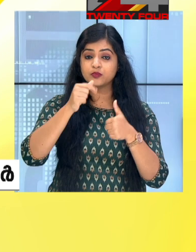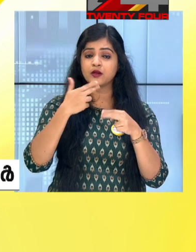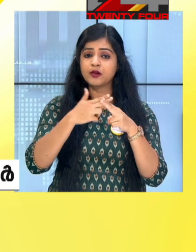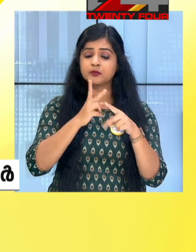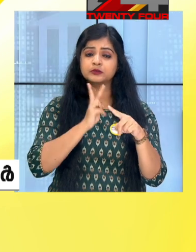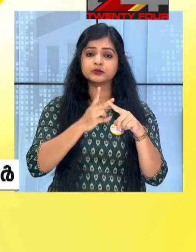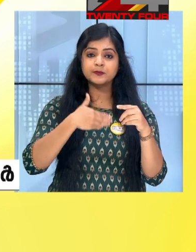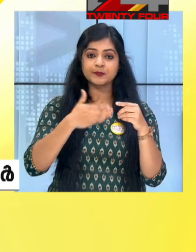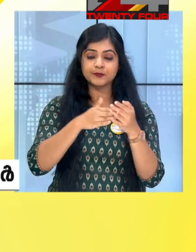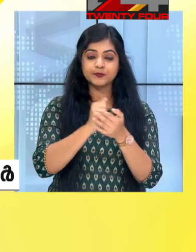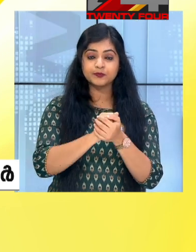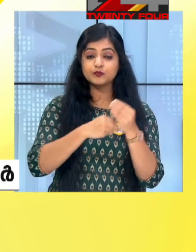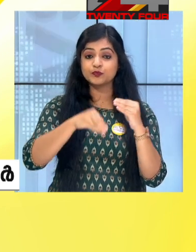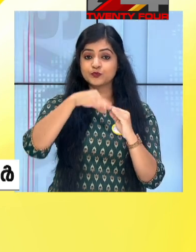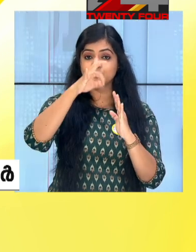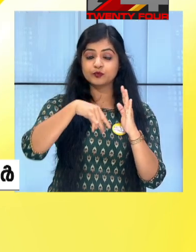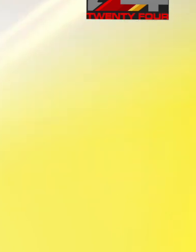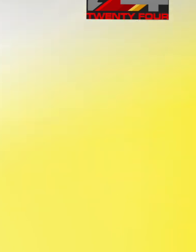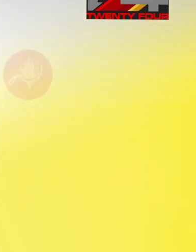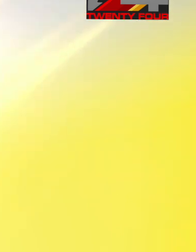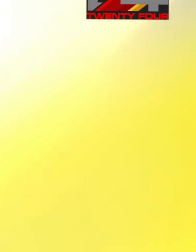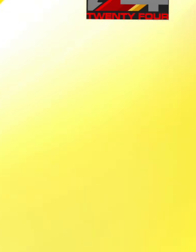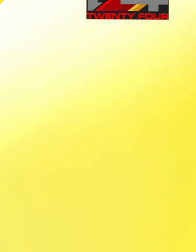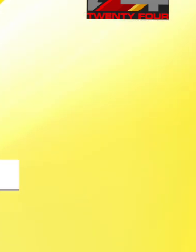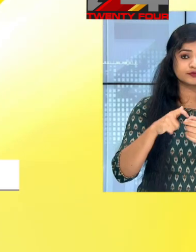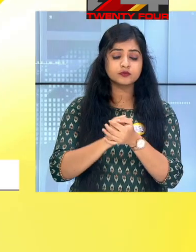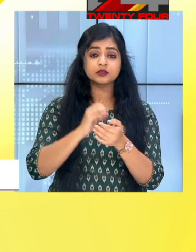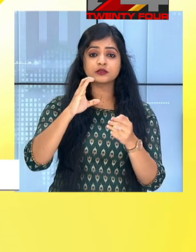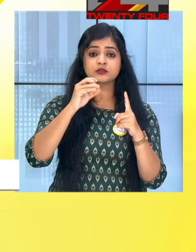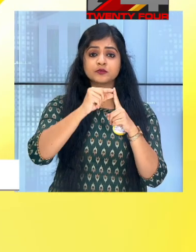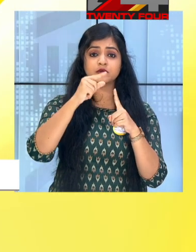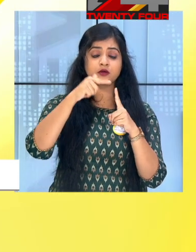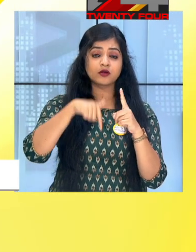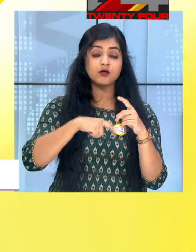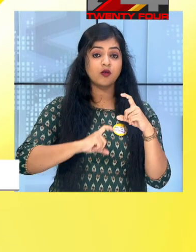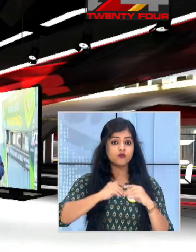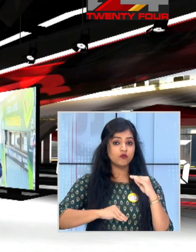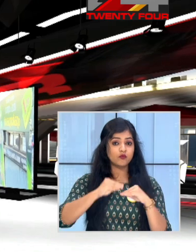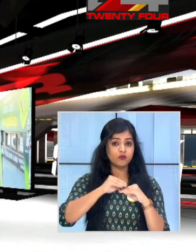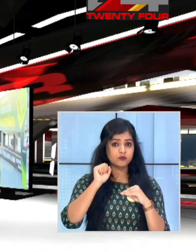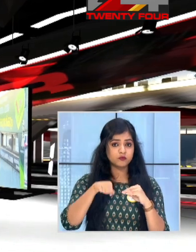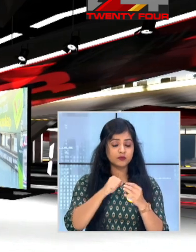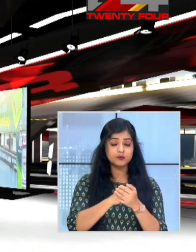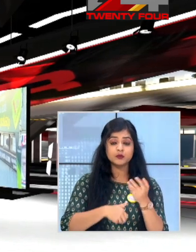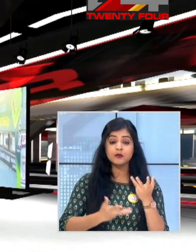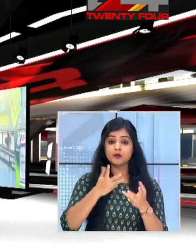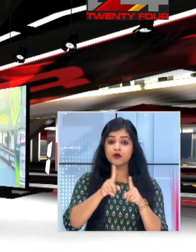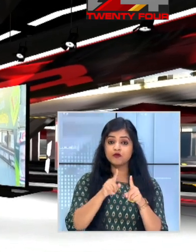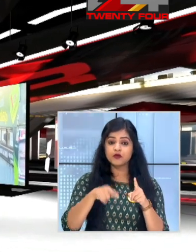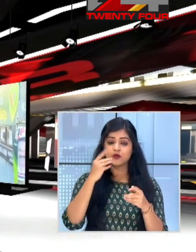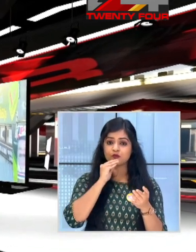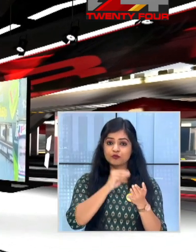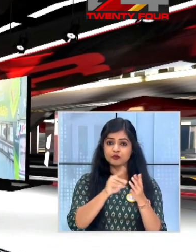മാറ്റമില്ല. ഷഫീദ് റാവുത്തറുടെ വിശദാംശങ്ങളുമായി. ഷഫീദ്, CPI എത്രത്തോളം ആത്മവിശ്വാസം പുലർത്തുന്നുണ്ട്? സാധ്യതാ പട്ടികയിൽ നിന്ന്